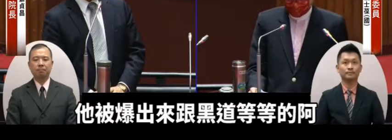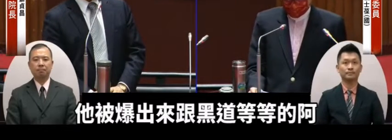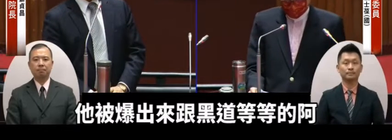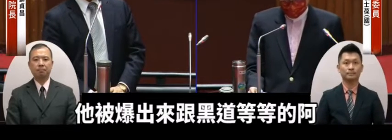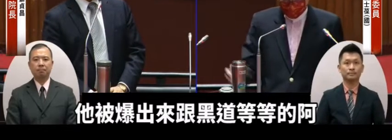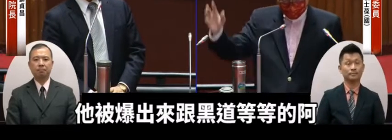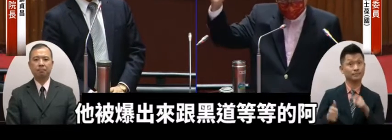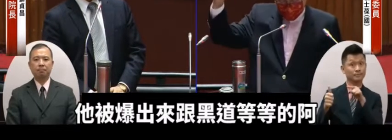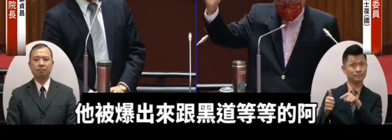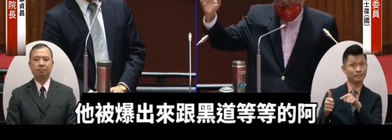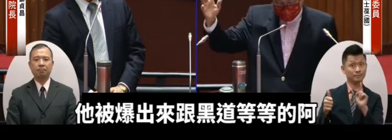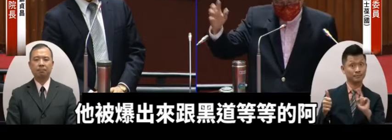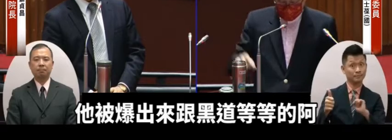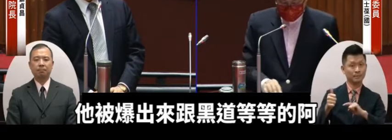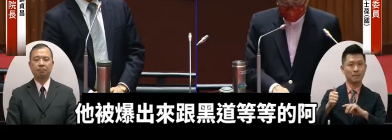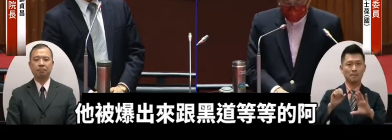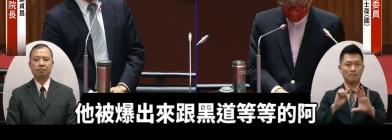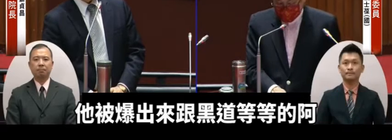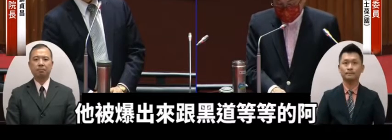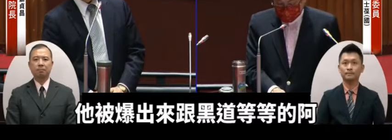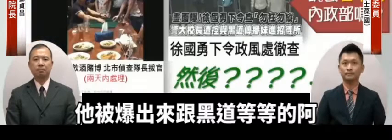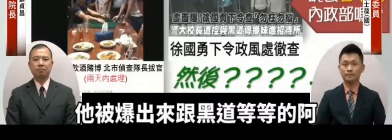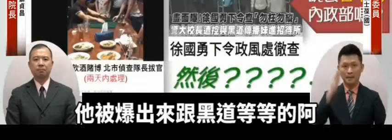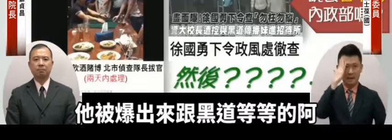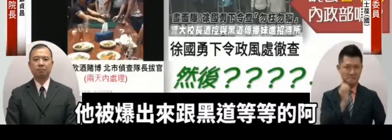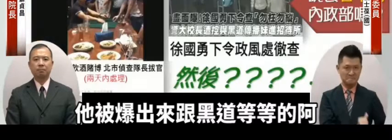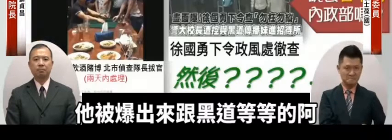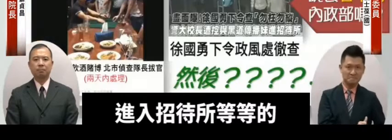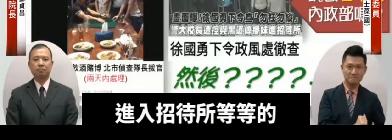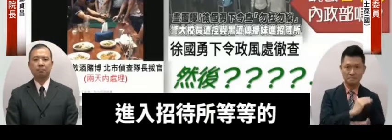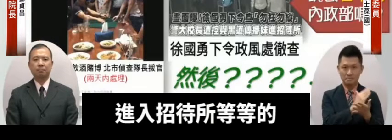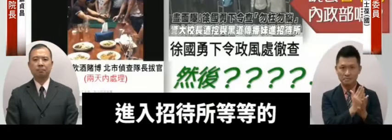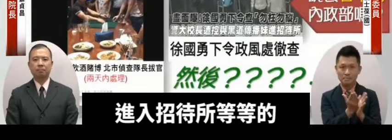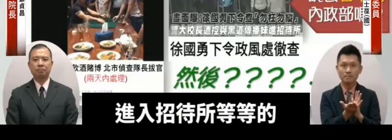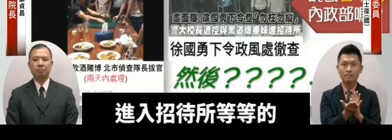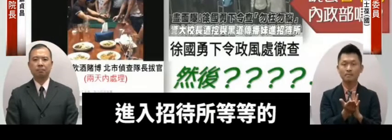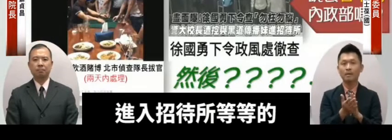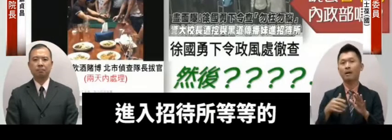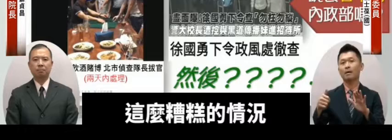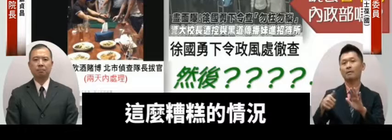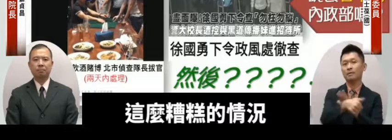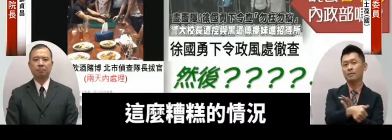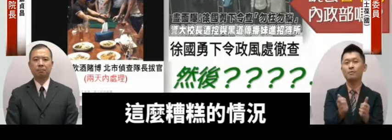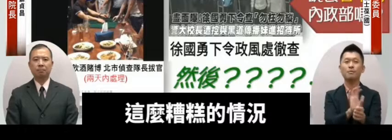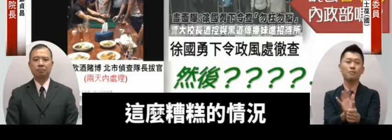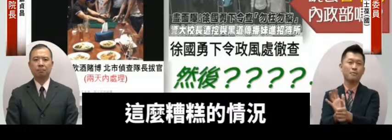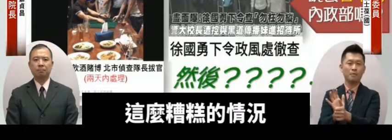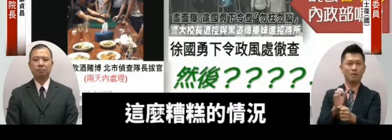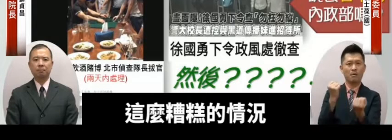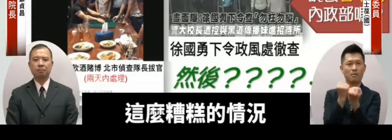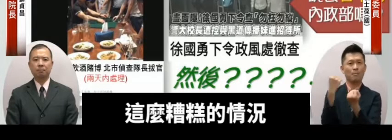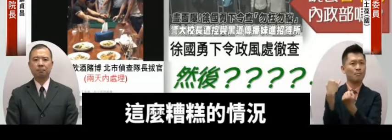他被爆出来跟黑道啊等等的进招待所等等的这么糟糕的情